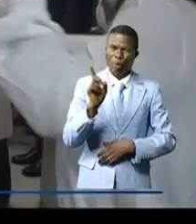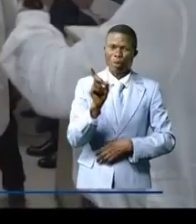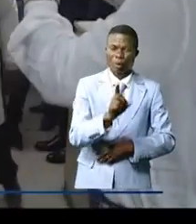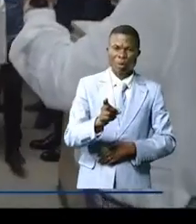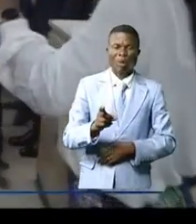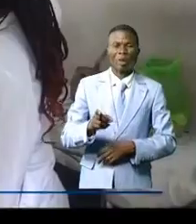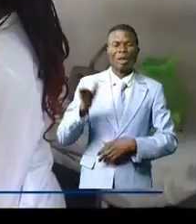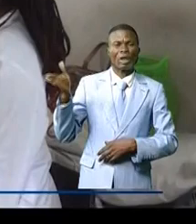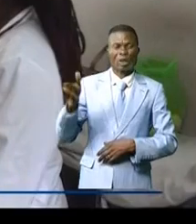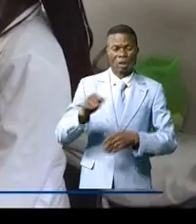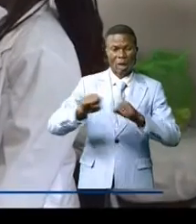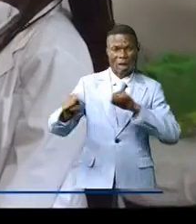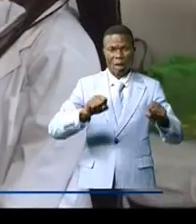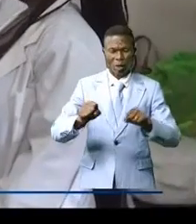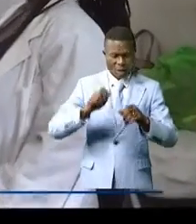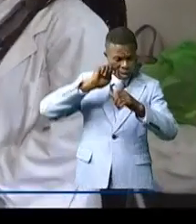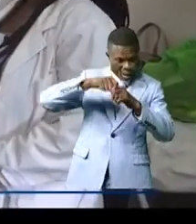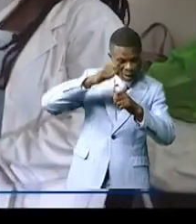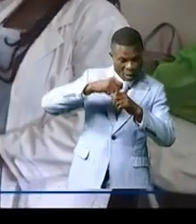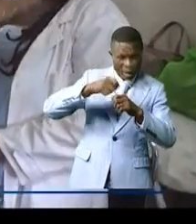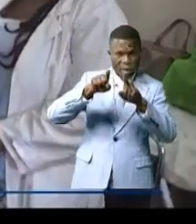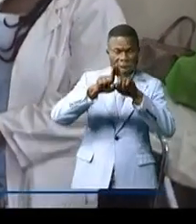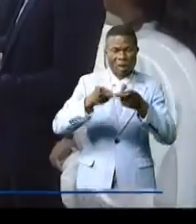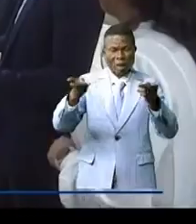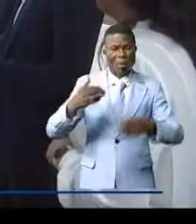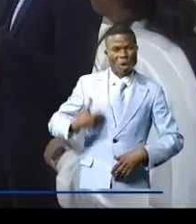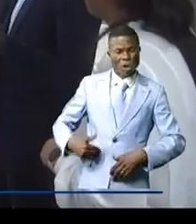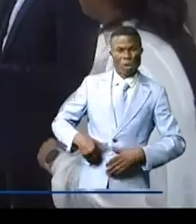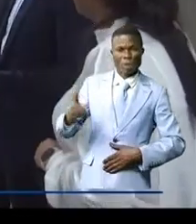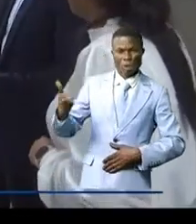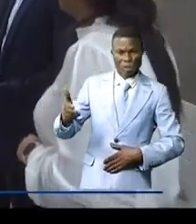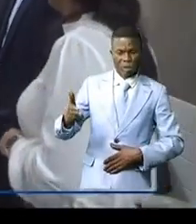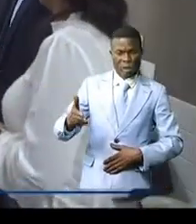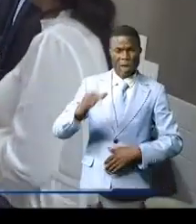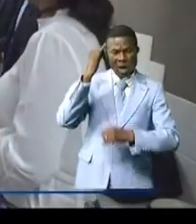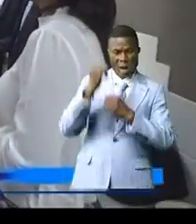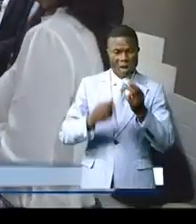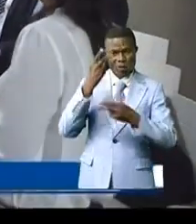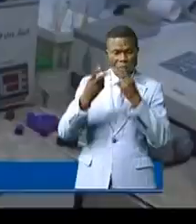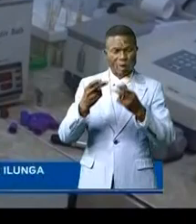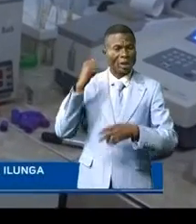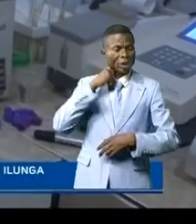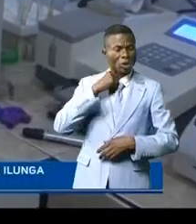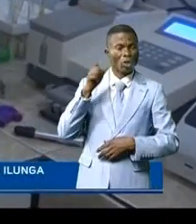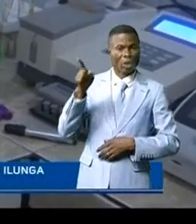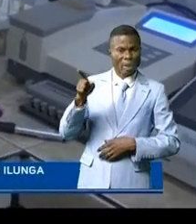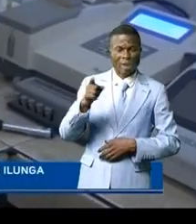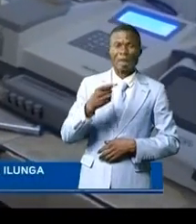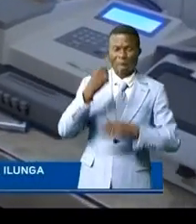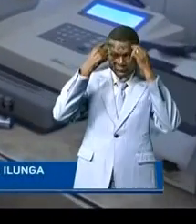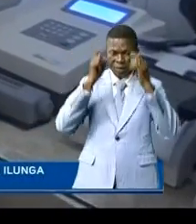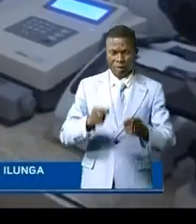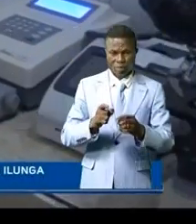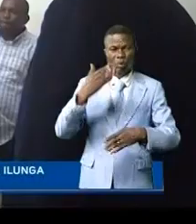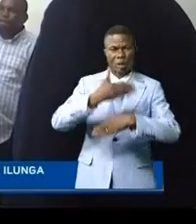de consultation, le laboratoire et la salle d'opération. À l'issue de la visite, Dr Tatete a décidé de